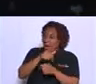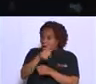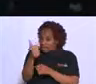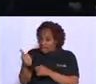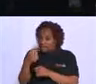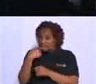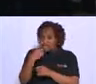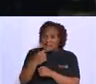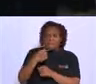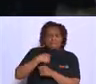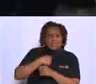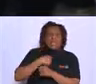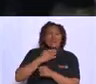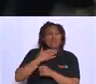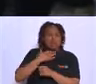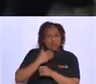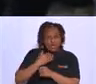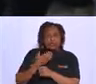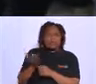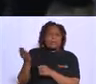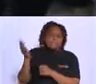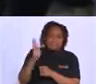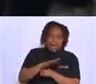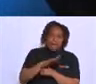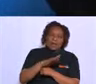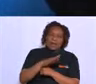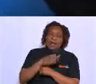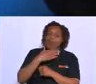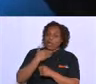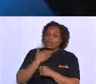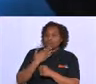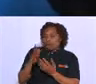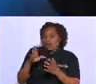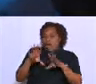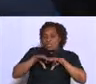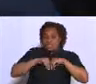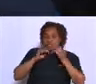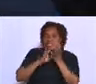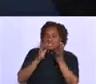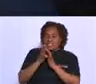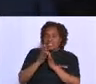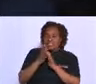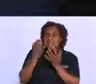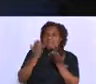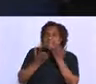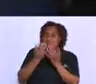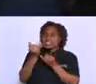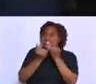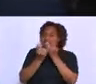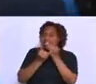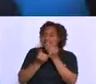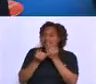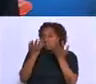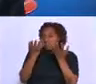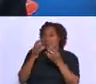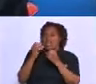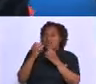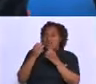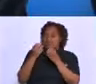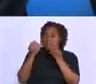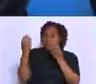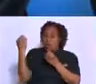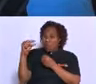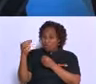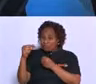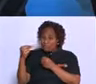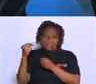mimi nahitaji kurudi, nahitaji kumpokea Yesu. Inawezekana ujumbe wa sabato ulikuwa hujausikia, lakini umeusikia sasa.